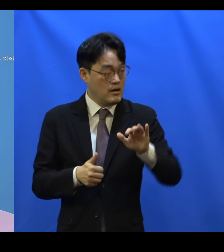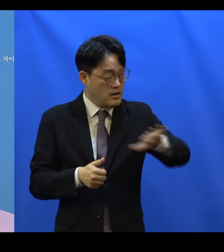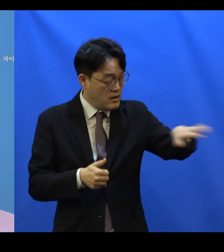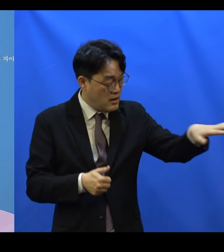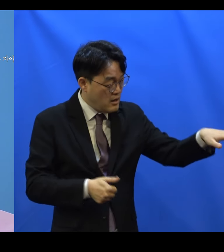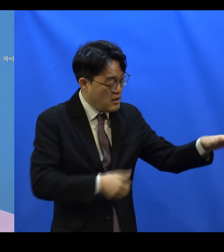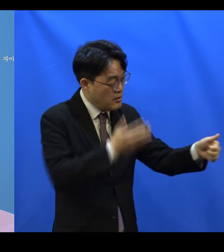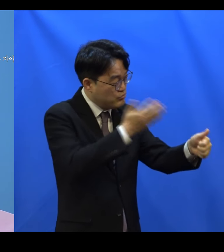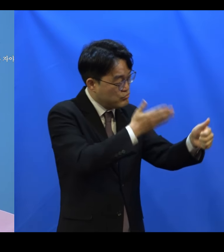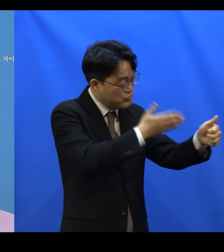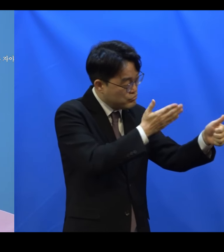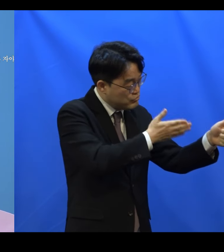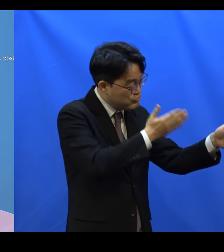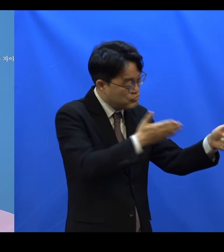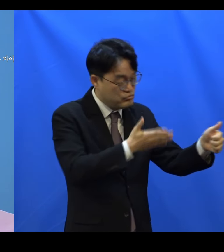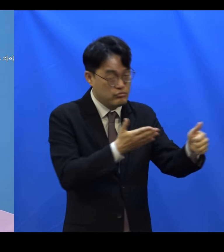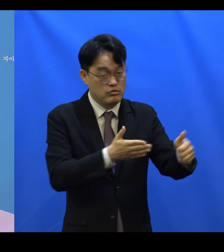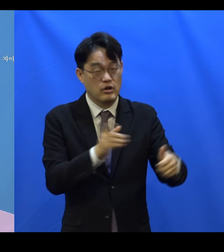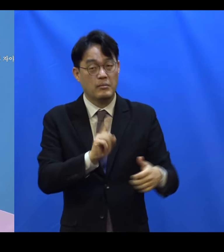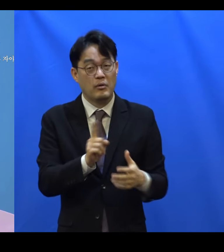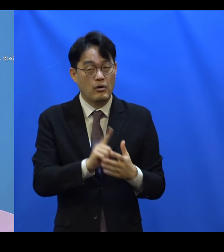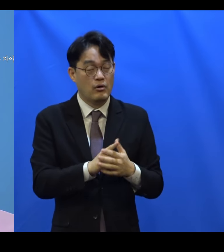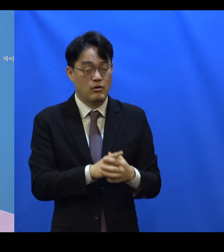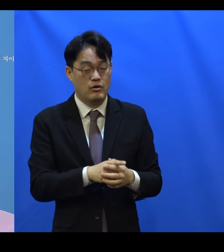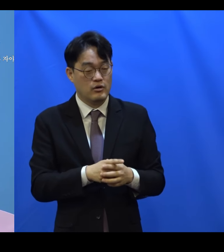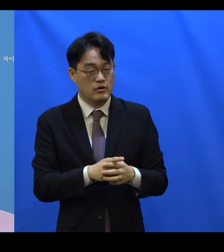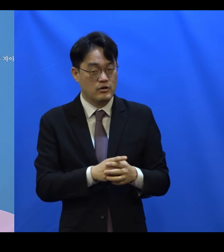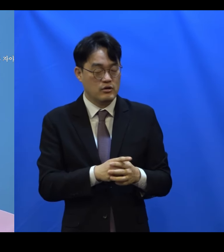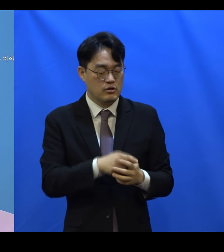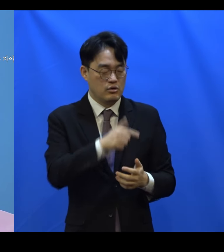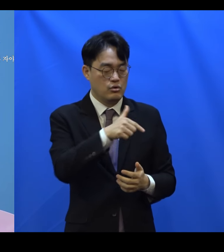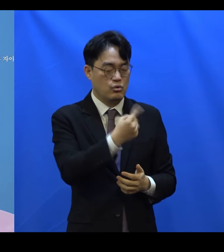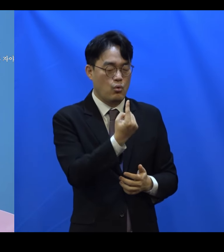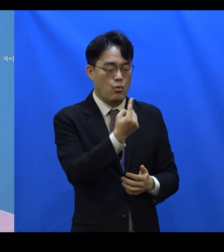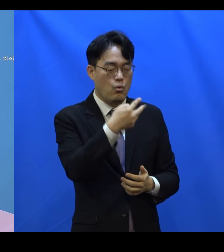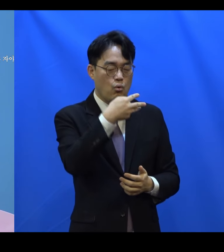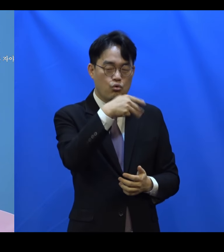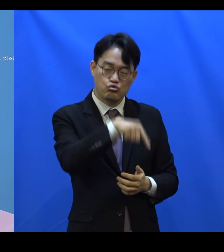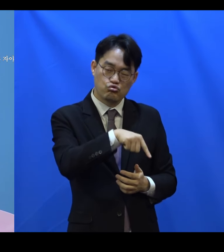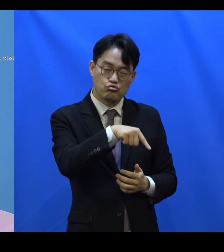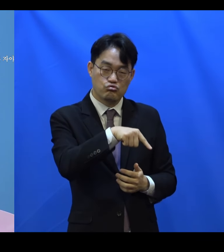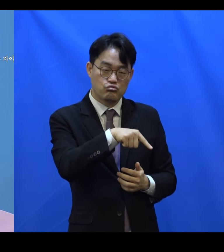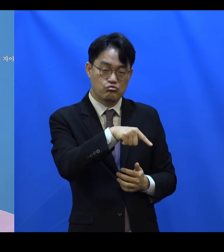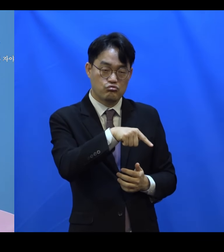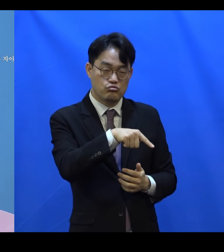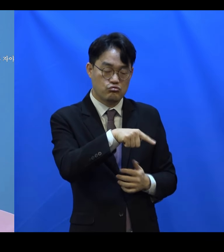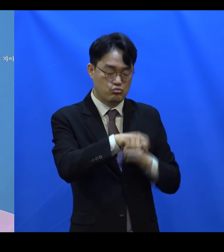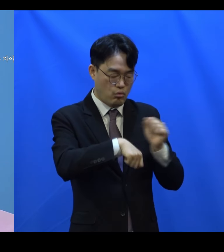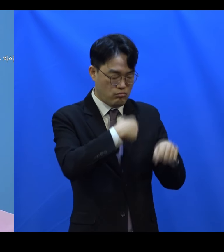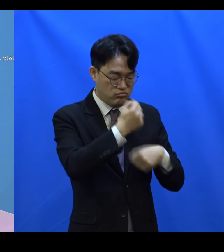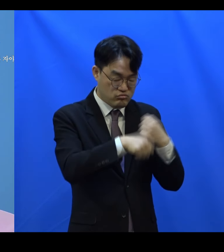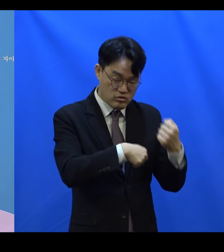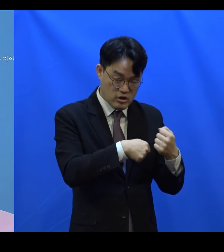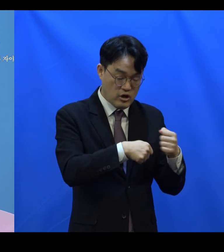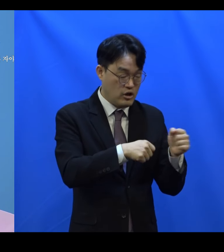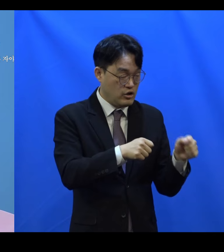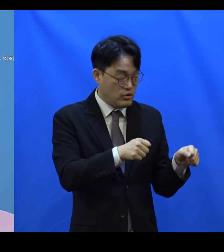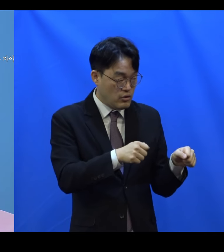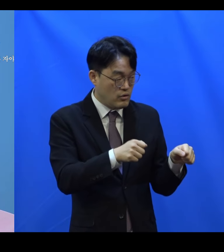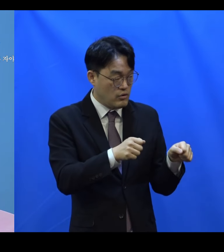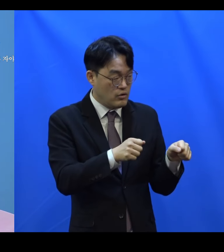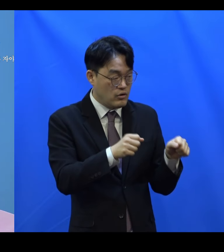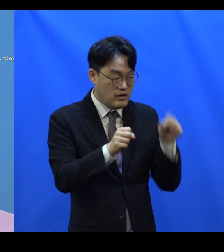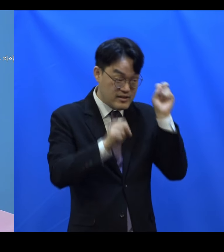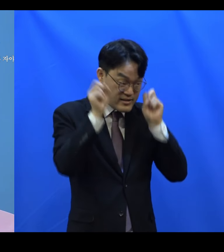끝맺어요. 간절한 호소예요. 그 부탁은 노루와 들사슴을 두고 부탁해요. 이 노루와 들사슴은 작은